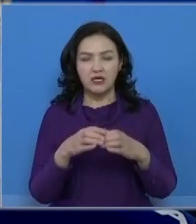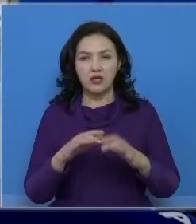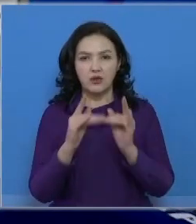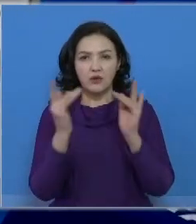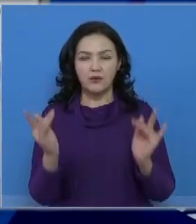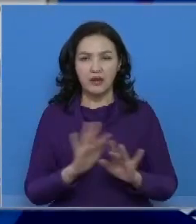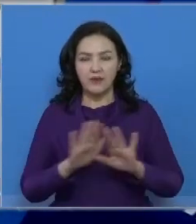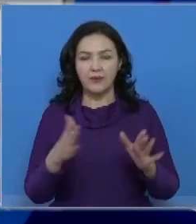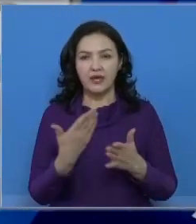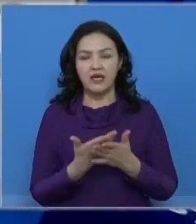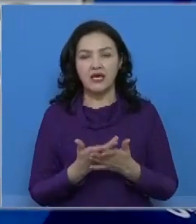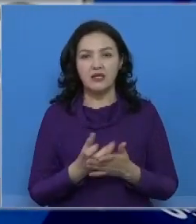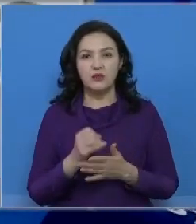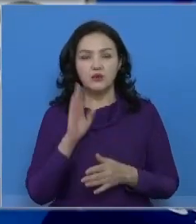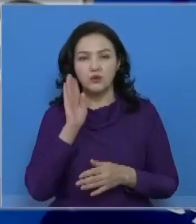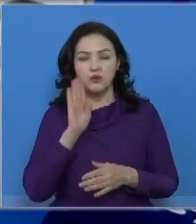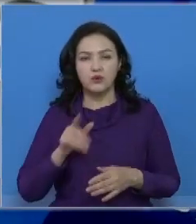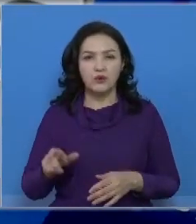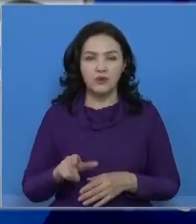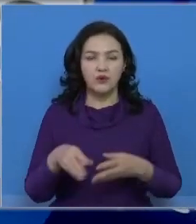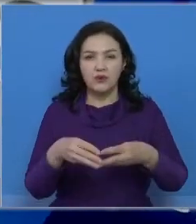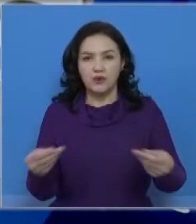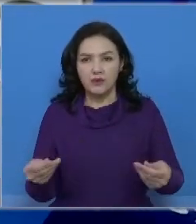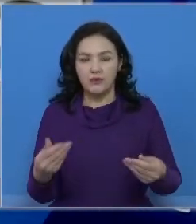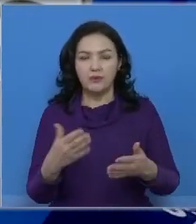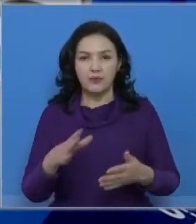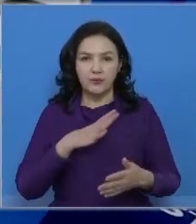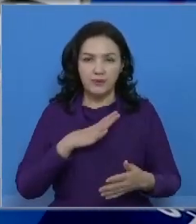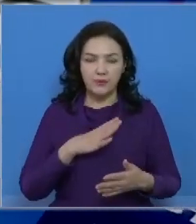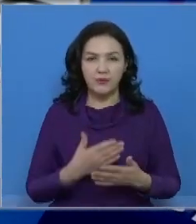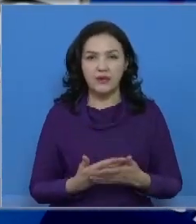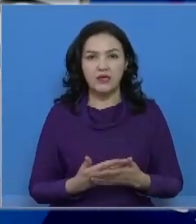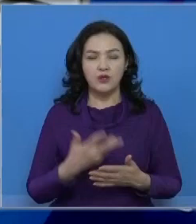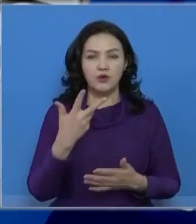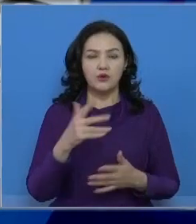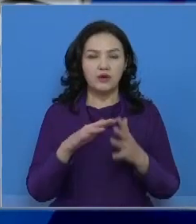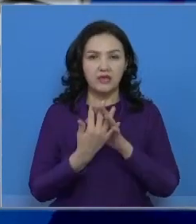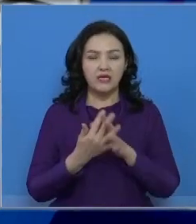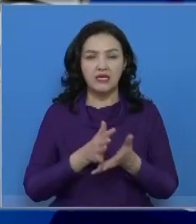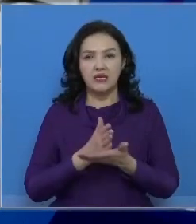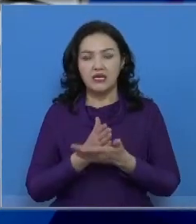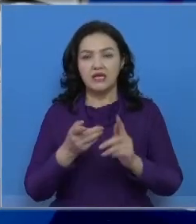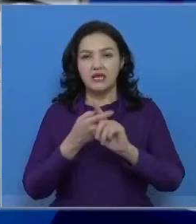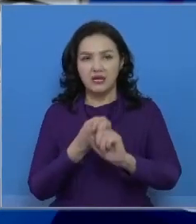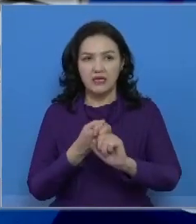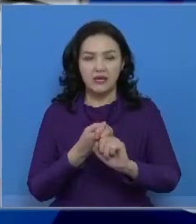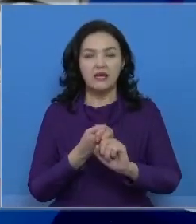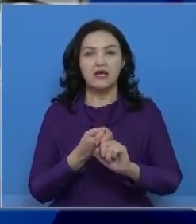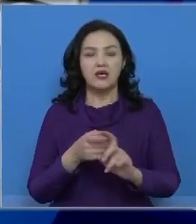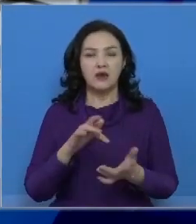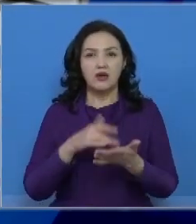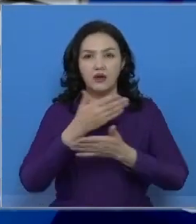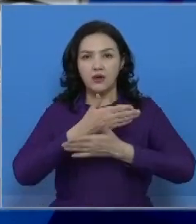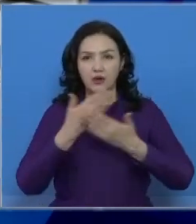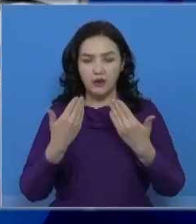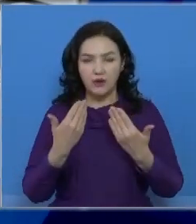емес, су өткізу құбырын деген су шайып кеткен оқиға орын алды. Қазіргі таңда үш елді мекен тікелей байланысқа аудандық орталықпен жоқ,